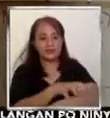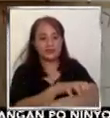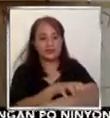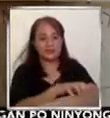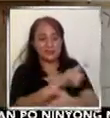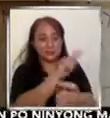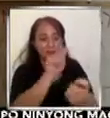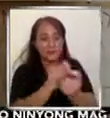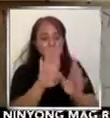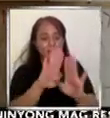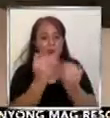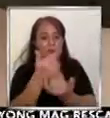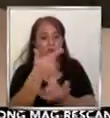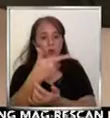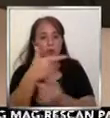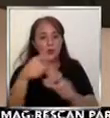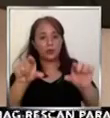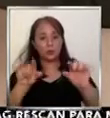sa Barangay Guadalupe Viejo.